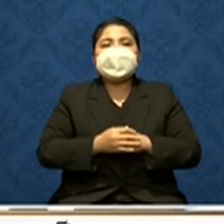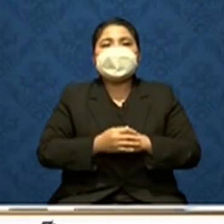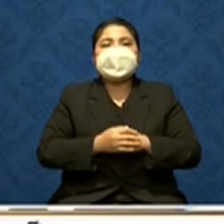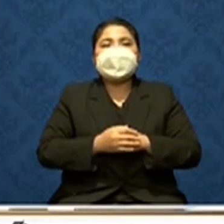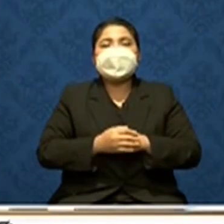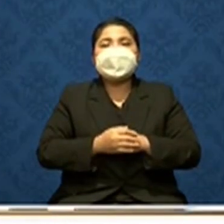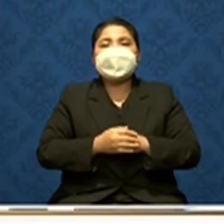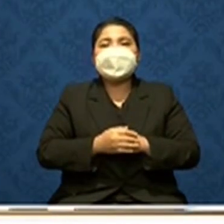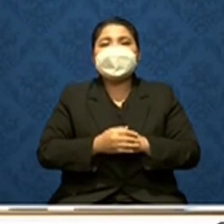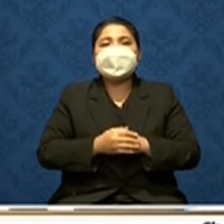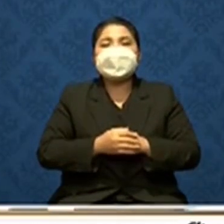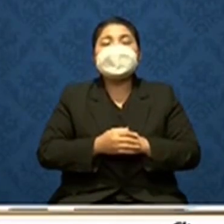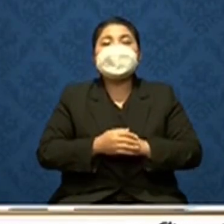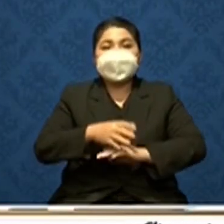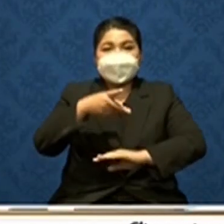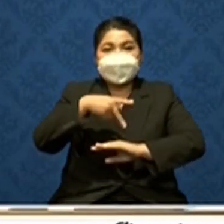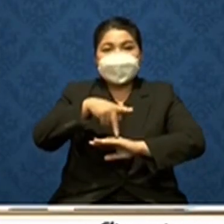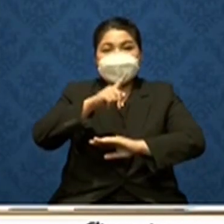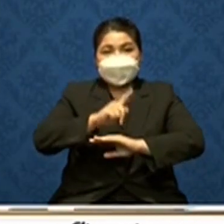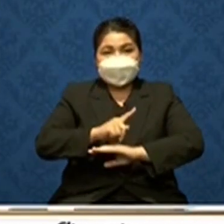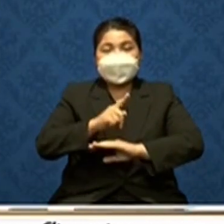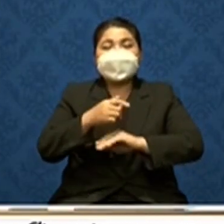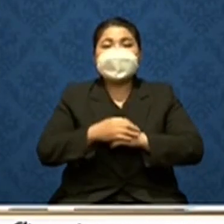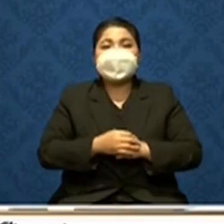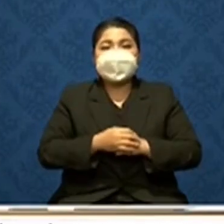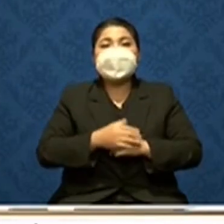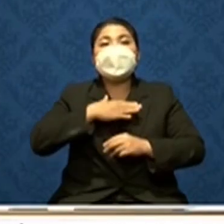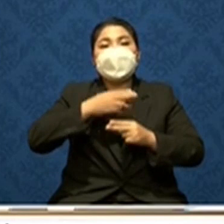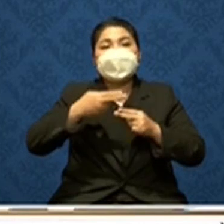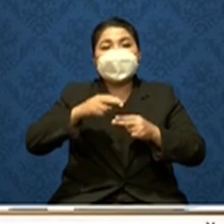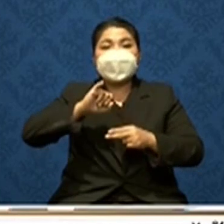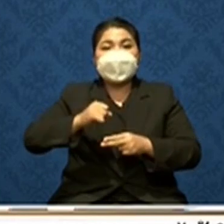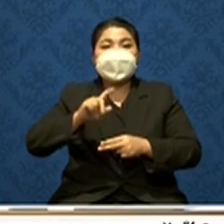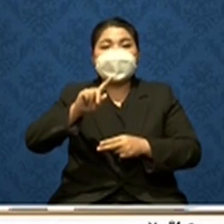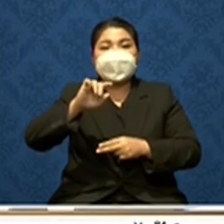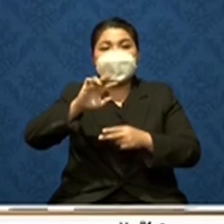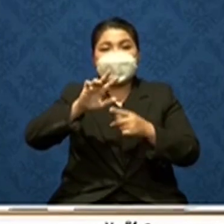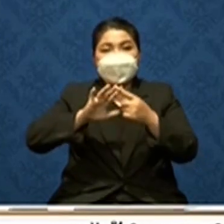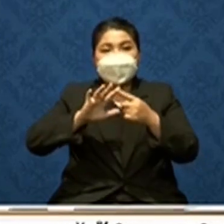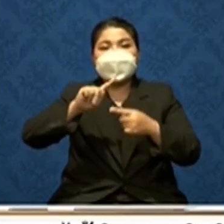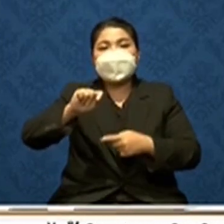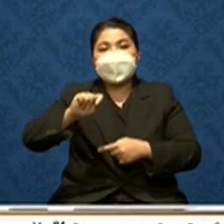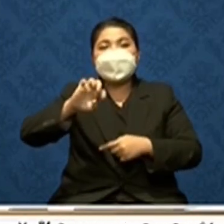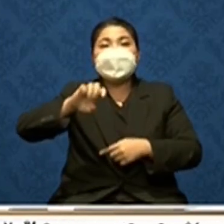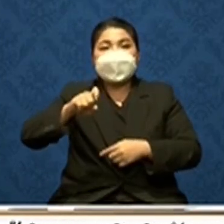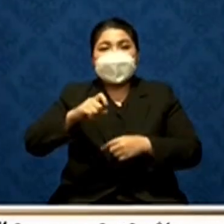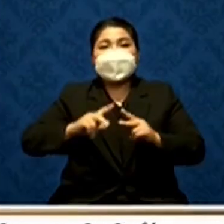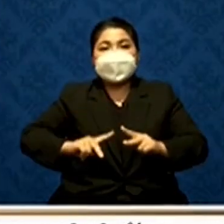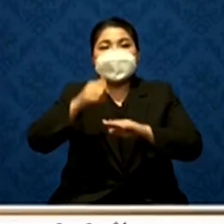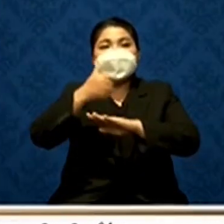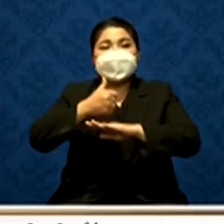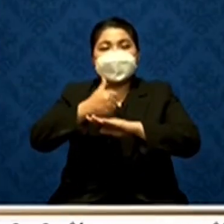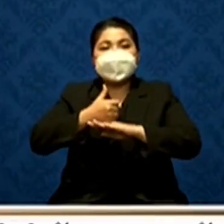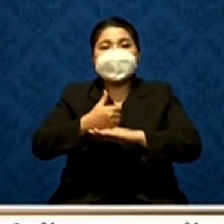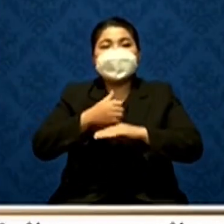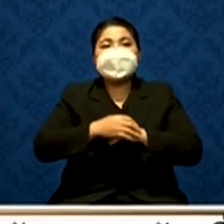ตรประทาน ททาศผู้ทนทกiko ร bช เร cigarettes Otisรารกรสวงการพัฒ